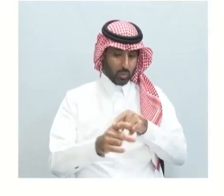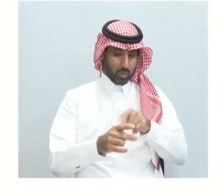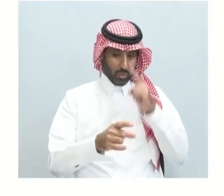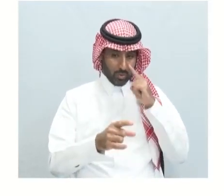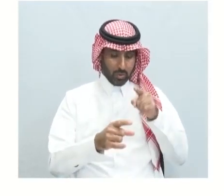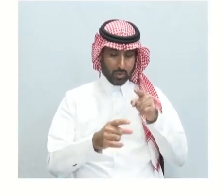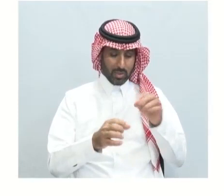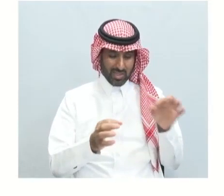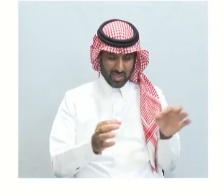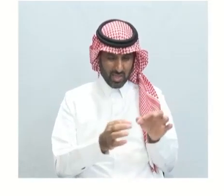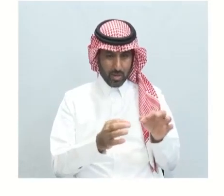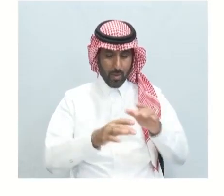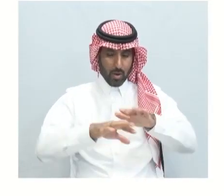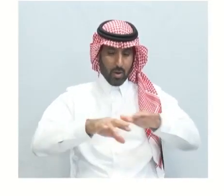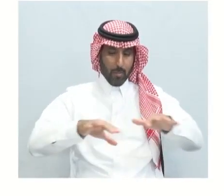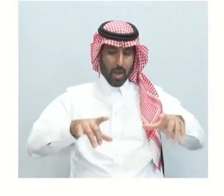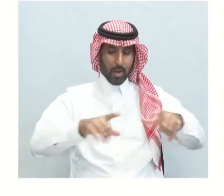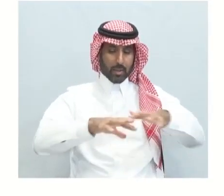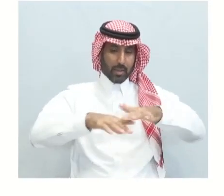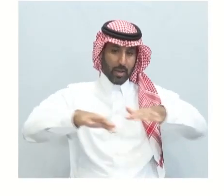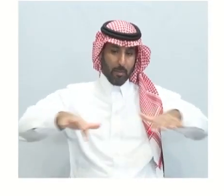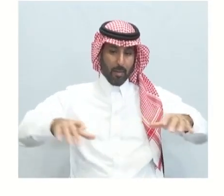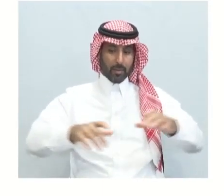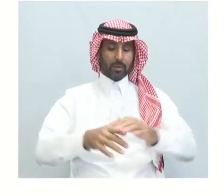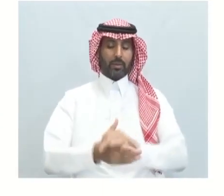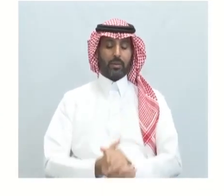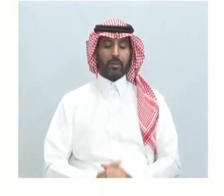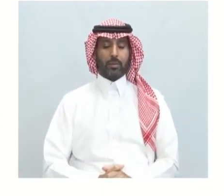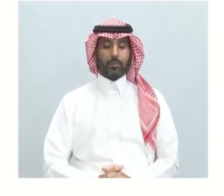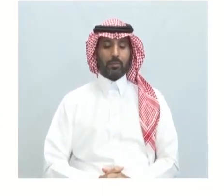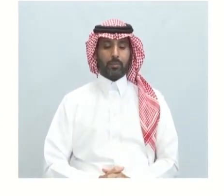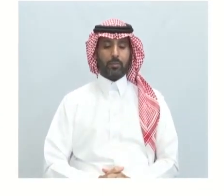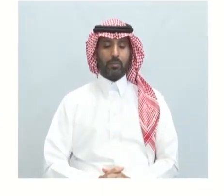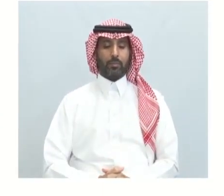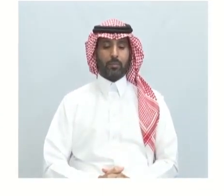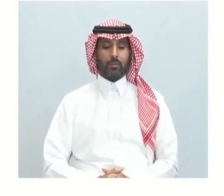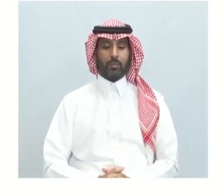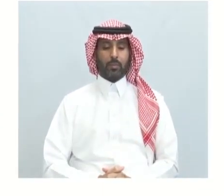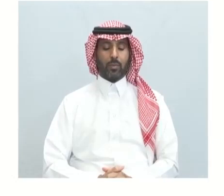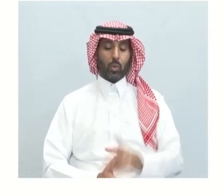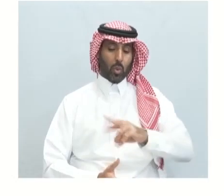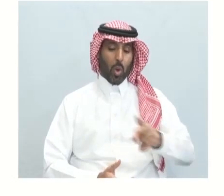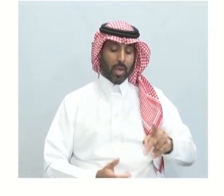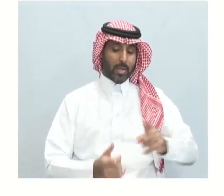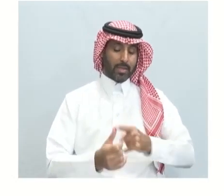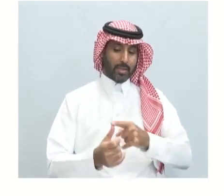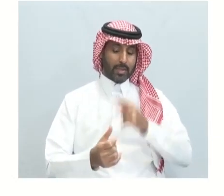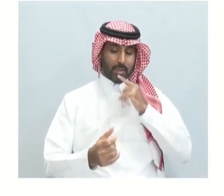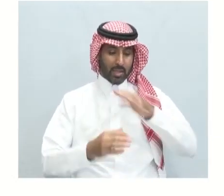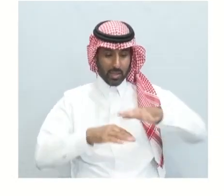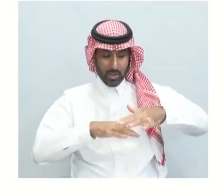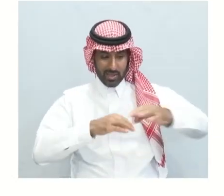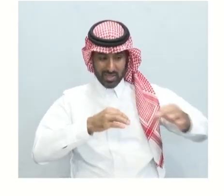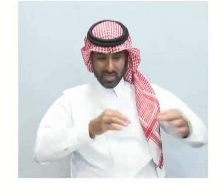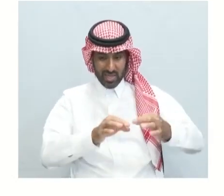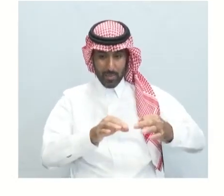المواقع باللون الازرق تتضح لنا والسباق نوعان ساحليه